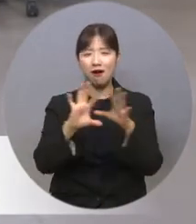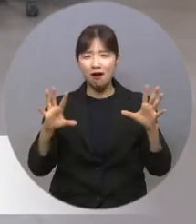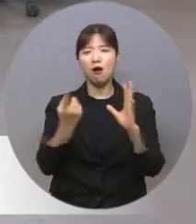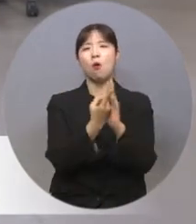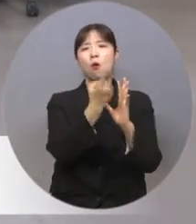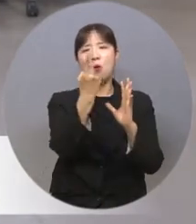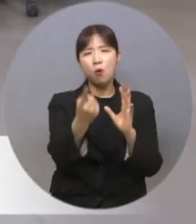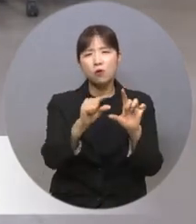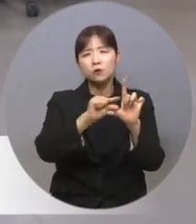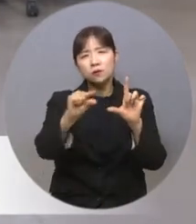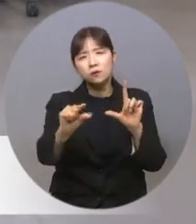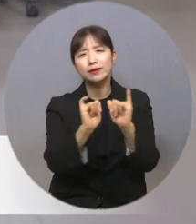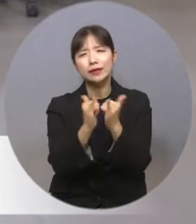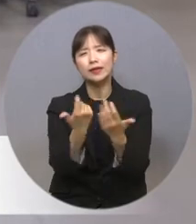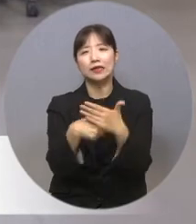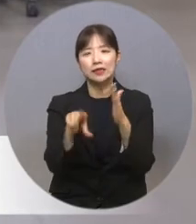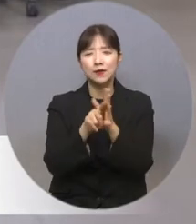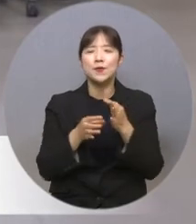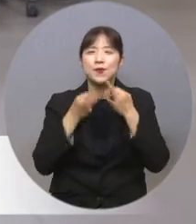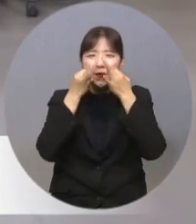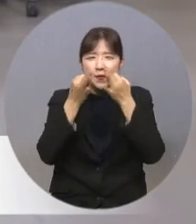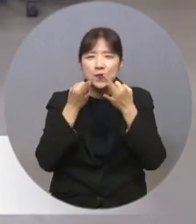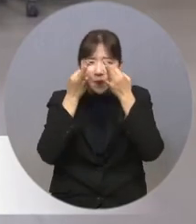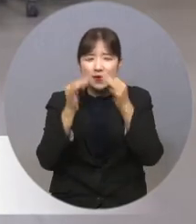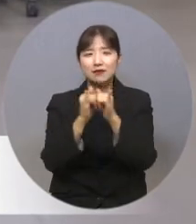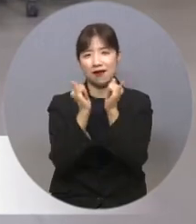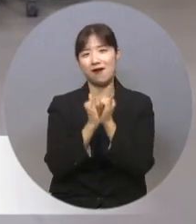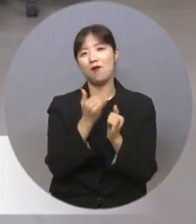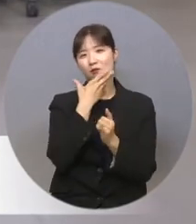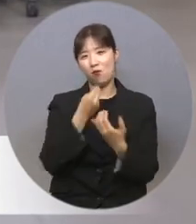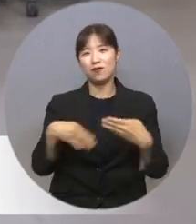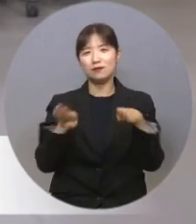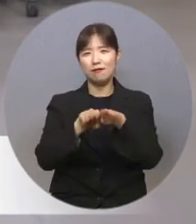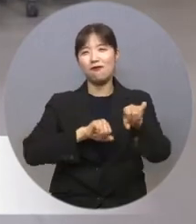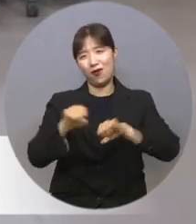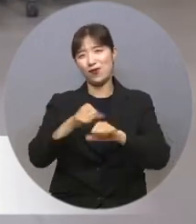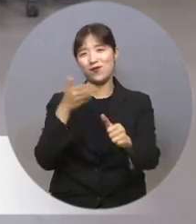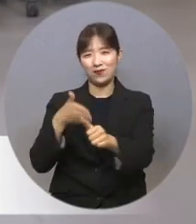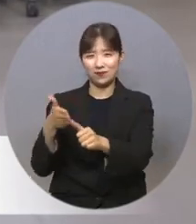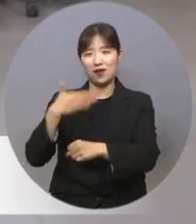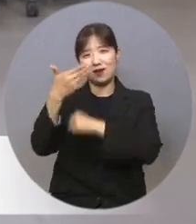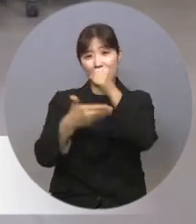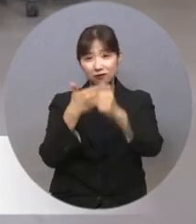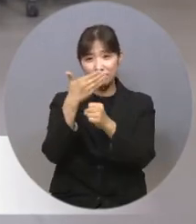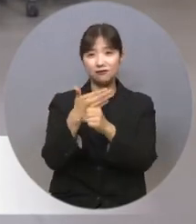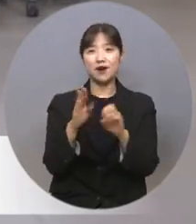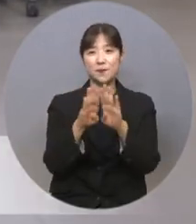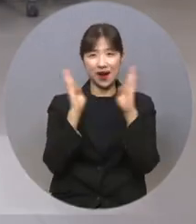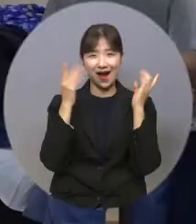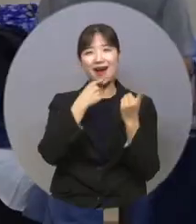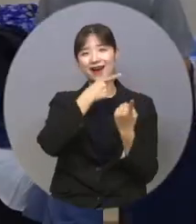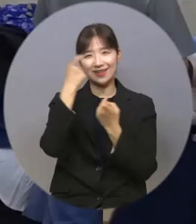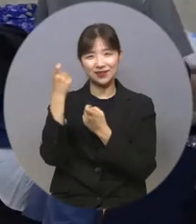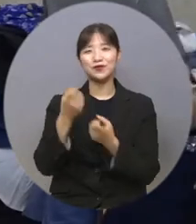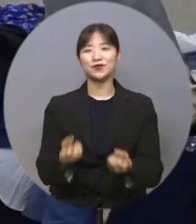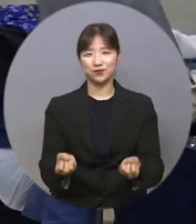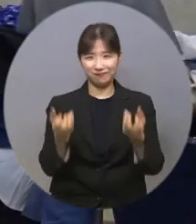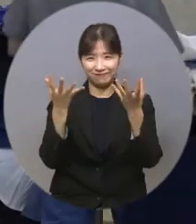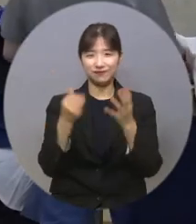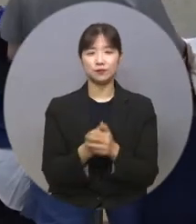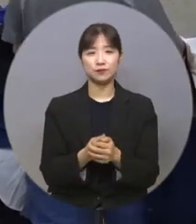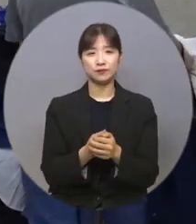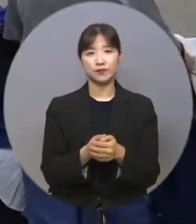애쓰고 수고해주시는 서울 복지관 댓글 면 좋겠고요 후주 그년도 너무 좋다 그 좋아요 바자 에